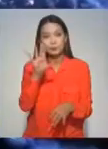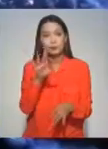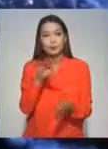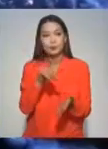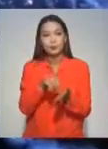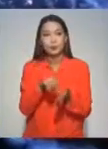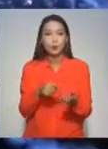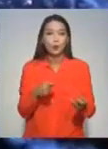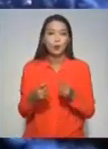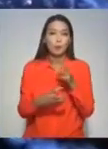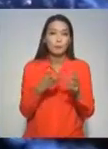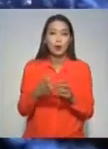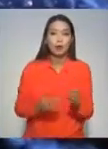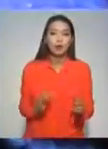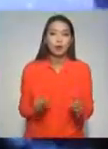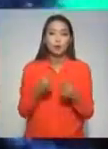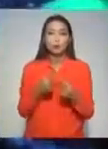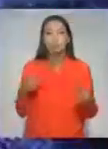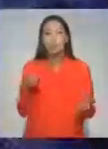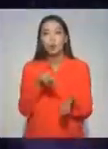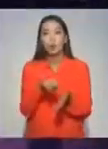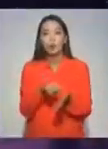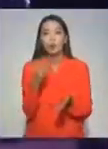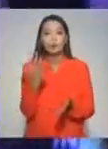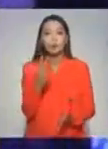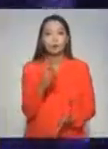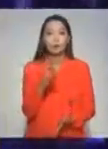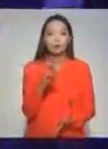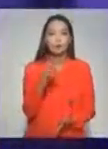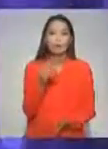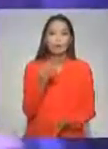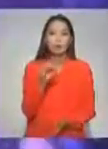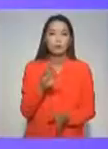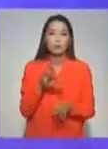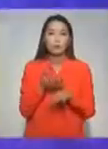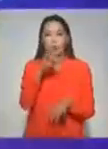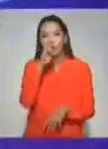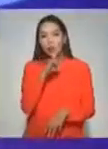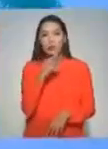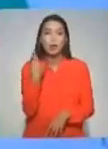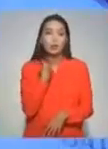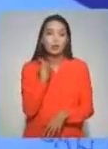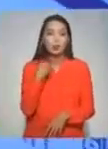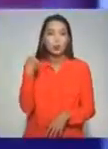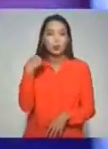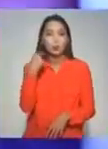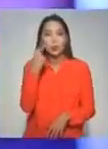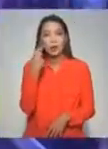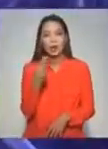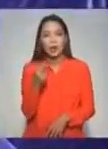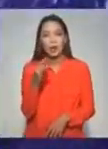премии, руководителям международных компаний и другим участникам. 5-й Нобелфест пройдет на казахском, английском, турецком, китайском,